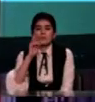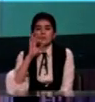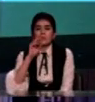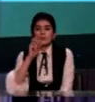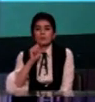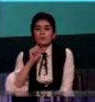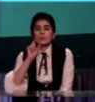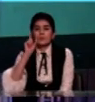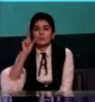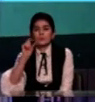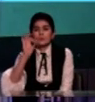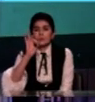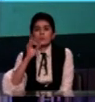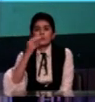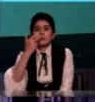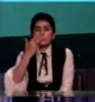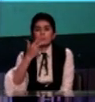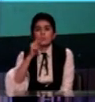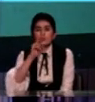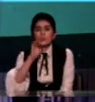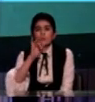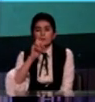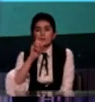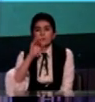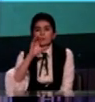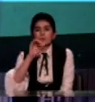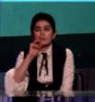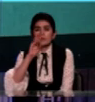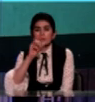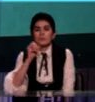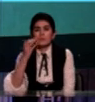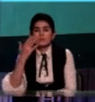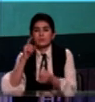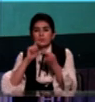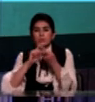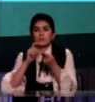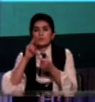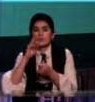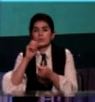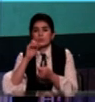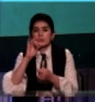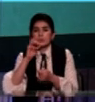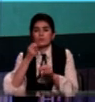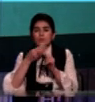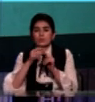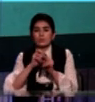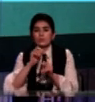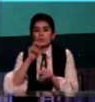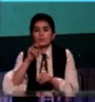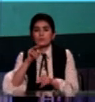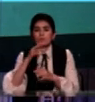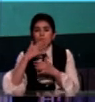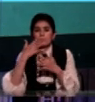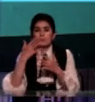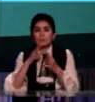и отходящей от него тремя парами нервных стволов, которые соединены перемычками. Из этих трех пар